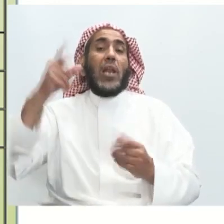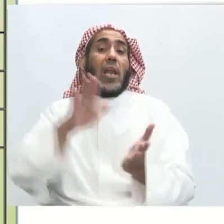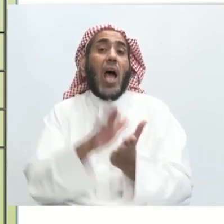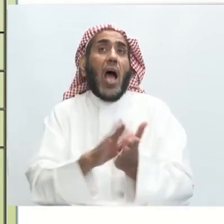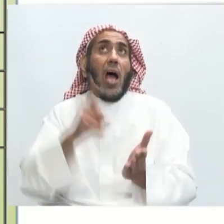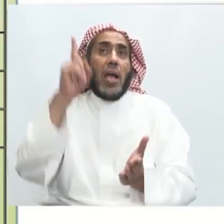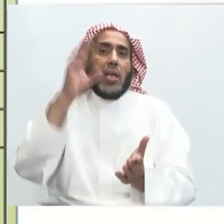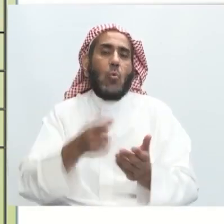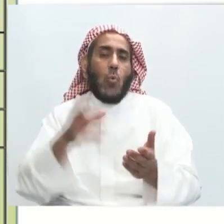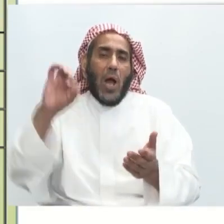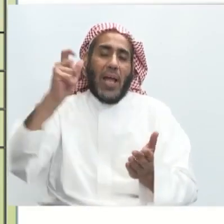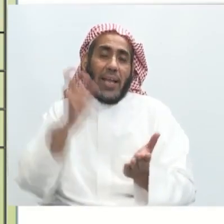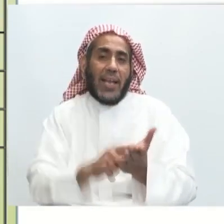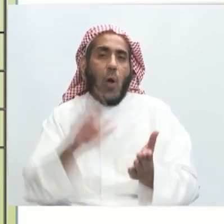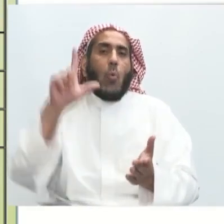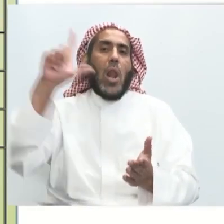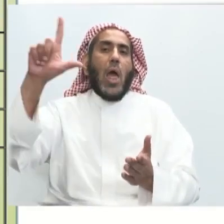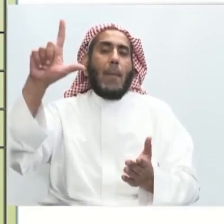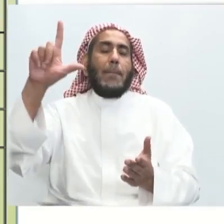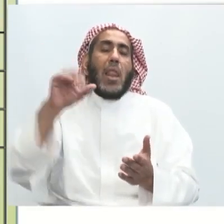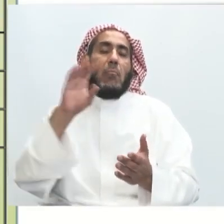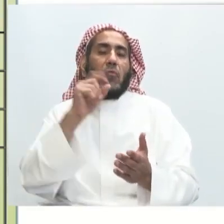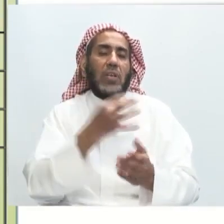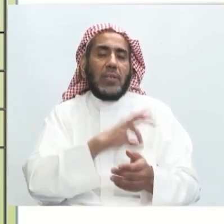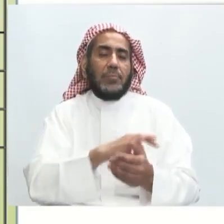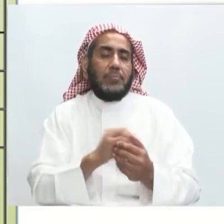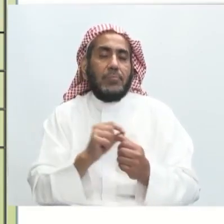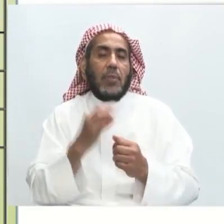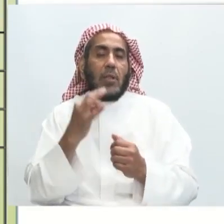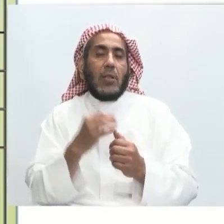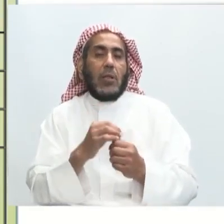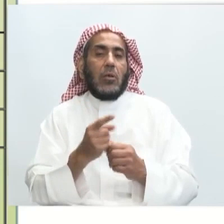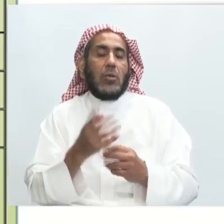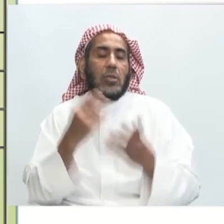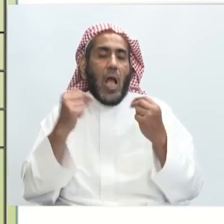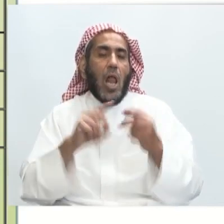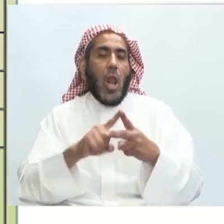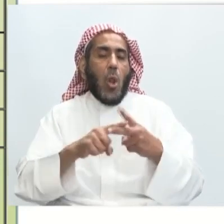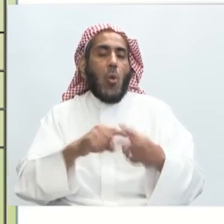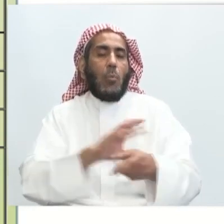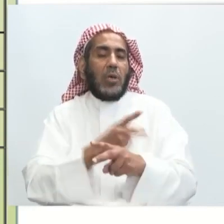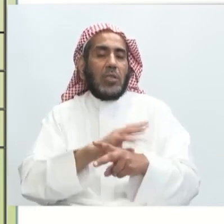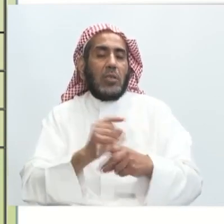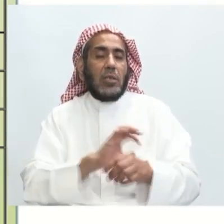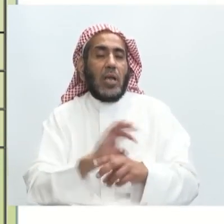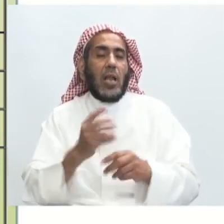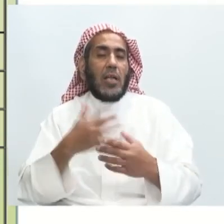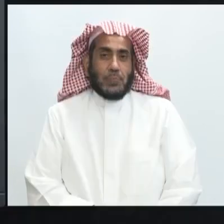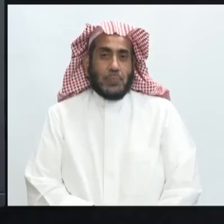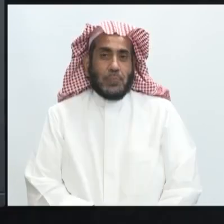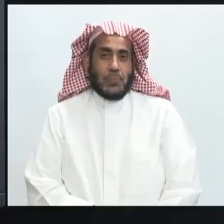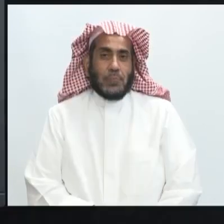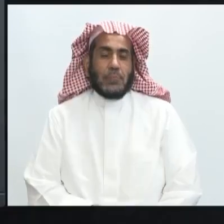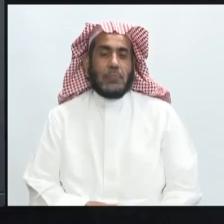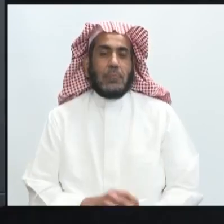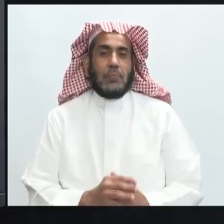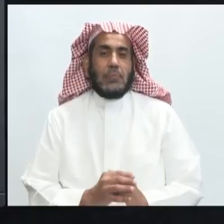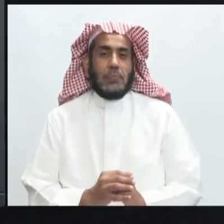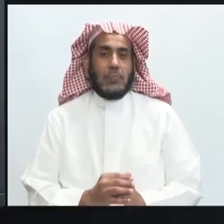وان واللام لا مفيده كذلك تعلم التقنيه الحديثه تقول